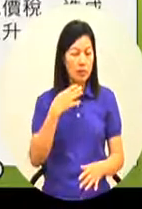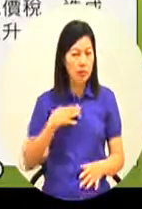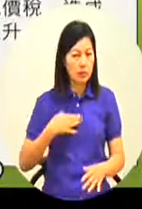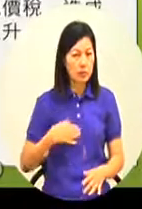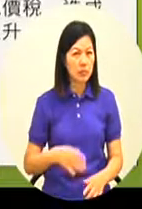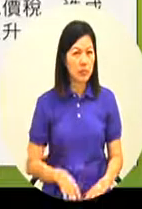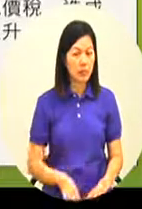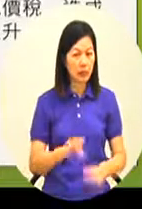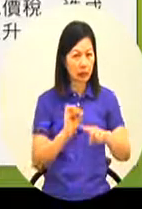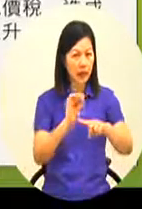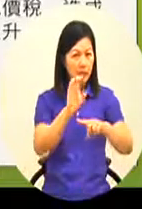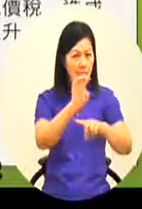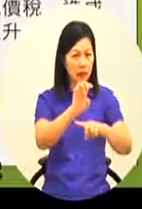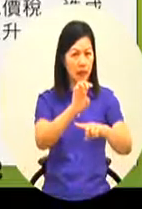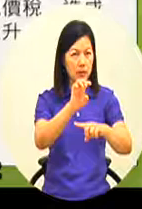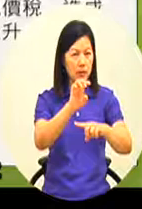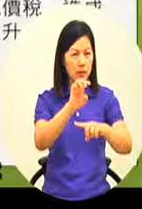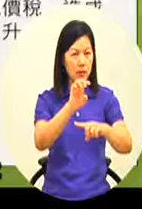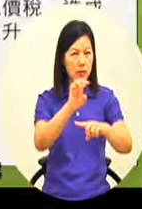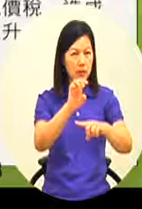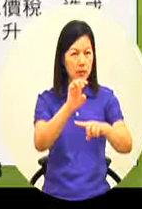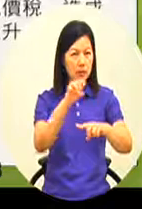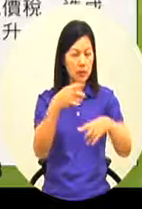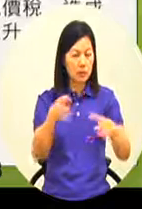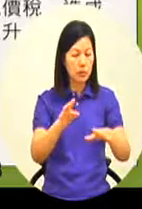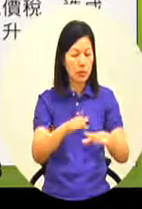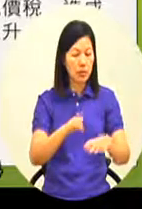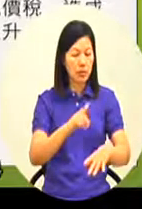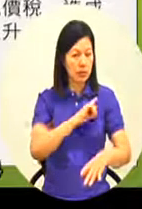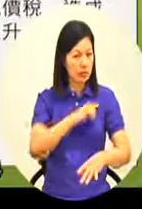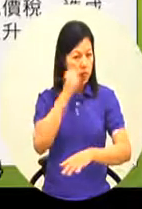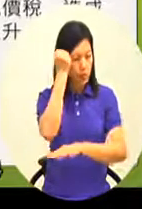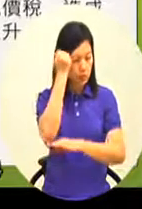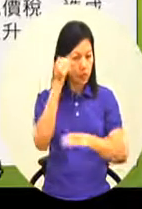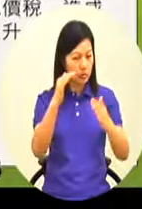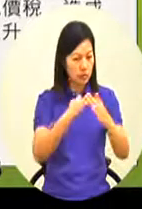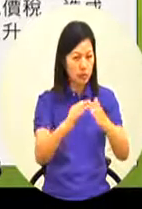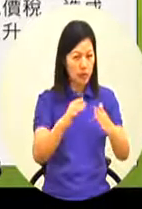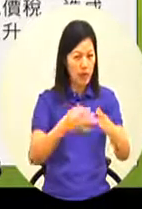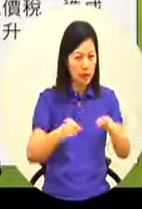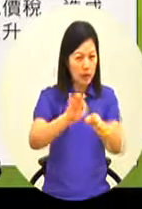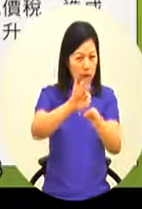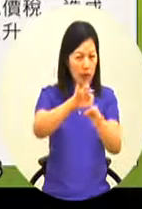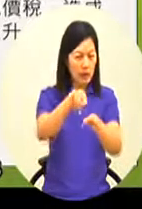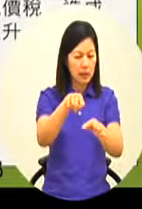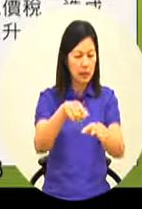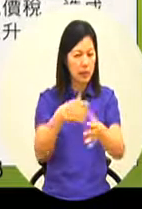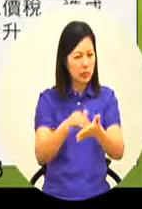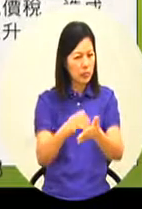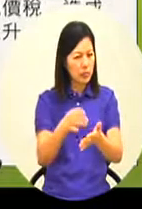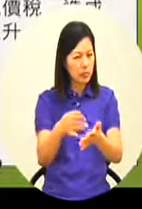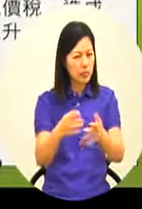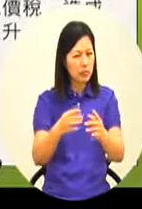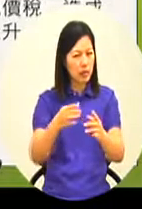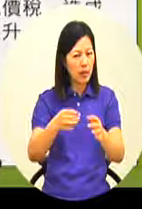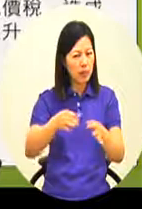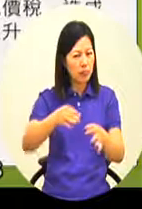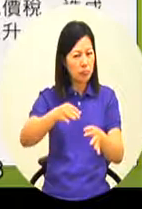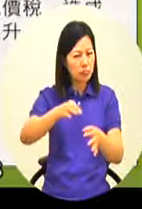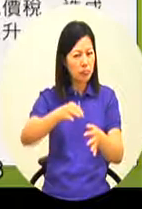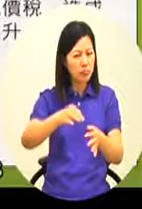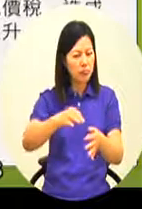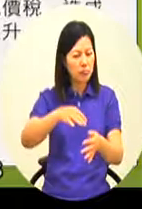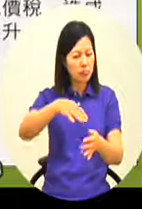有40%+的自用住宅，他的条幅其实算起来应该是不高，